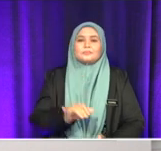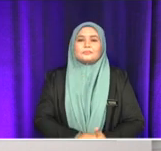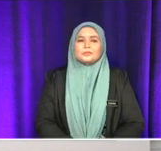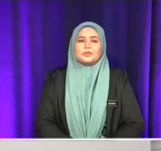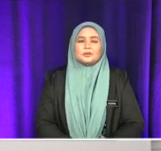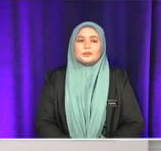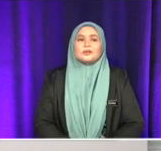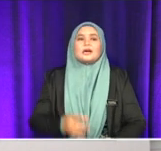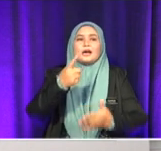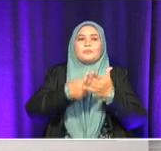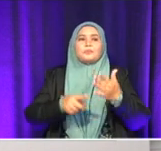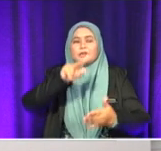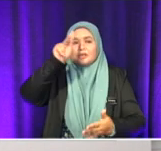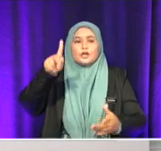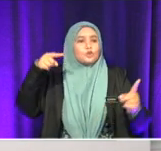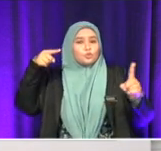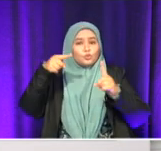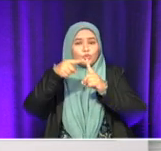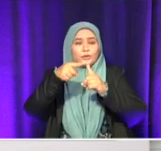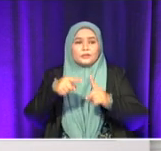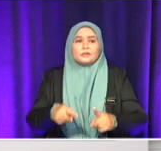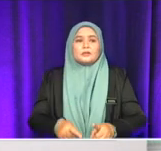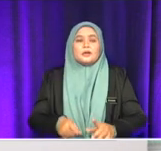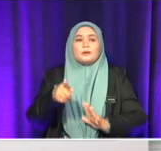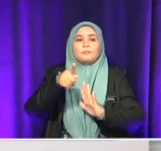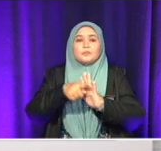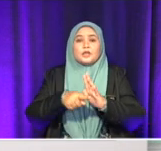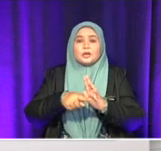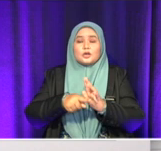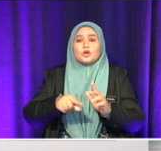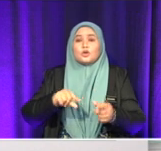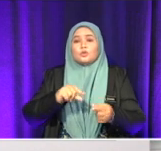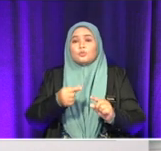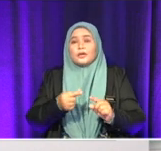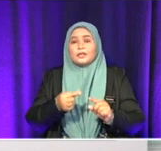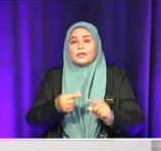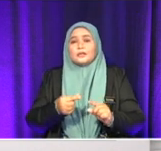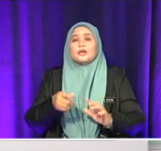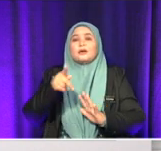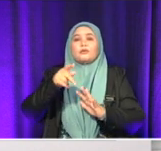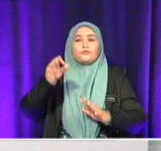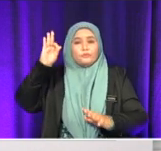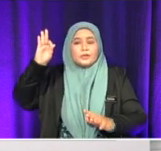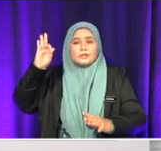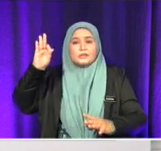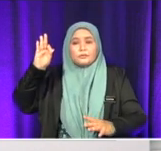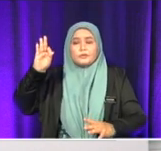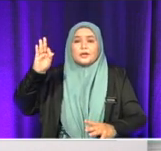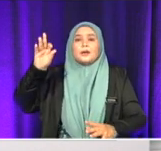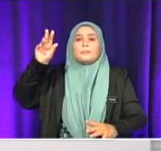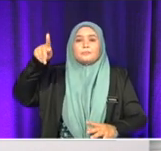Oke Apakah tujuan penggubalan falsafah pendidikan negara